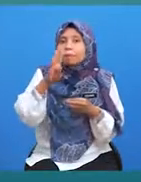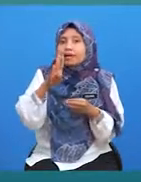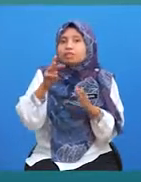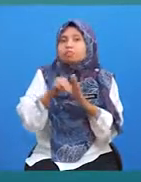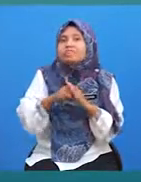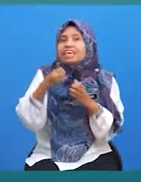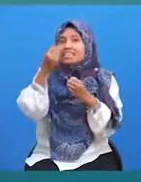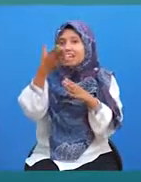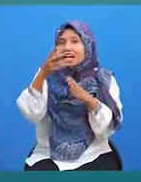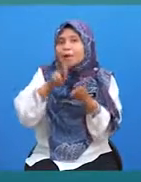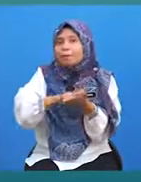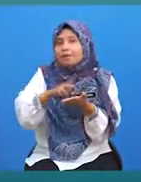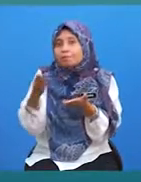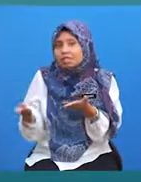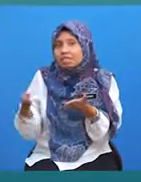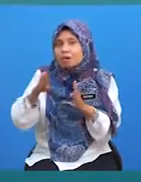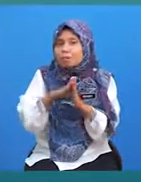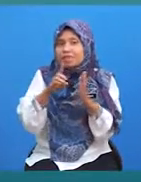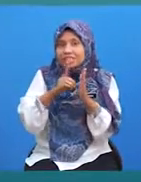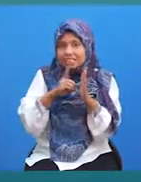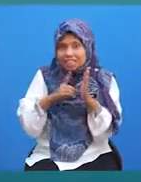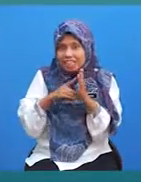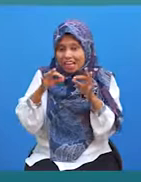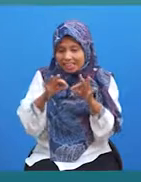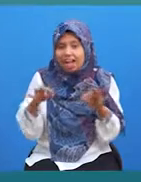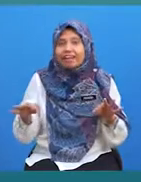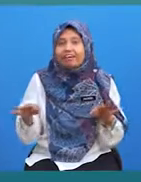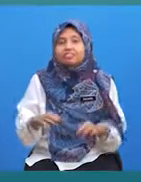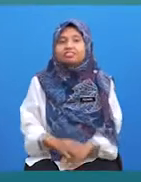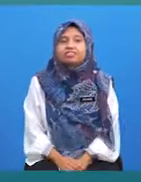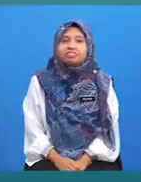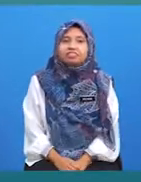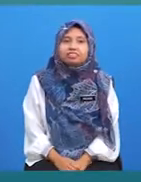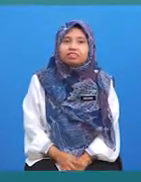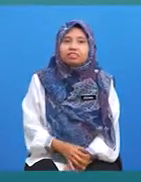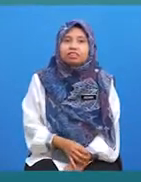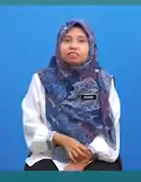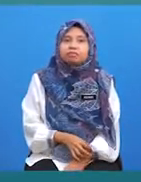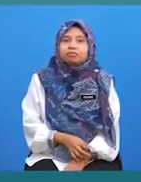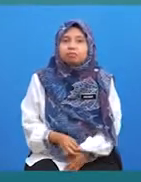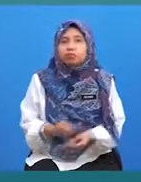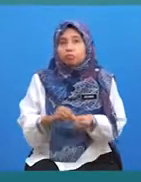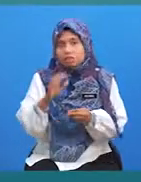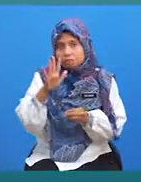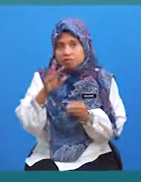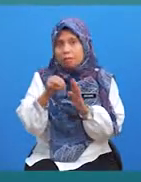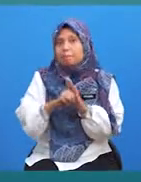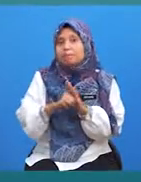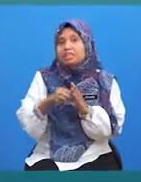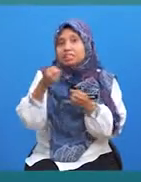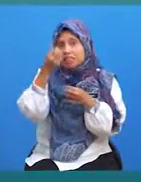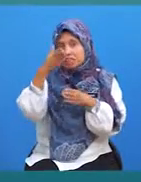keempat, menyatakan peribahasa berdasarkan ayat. Yang kelima,